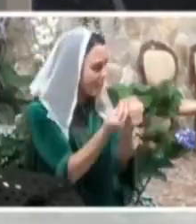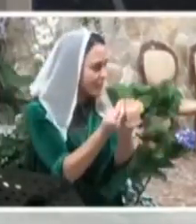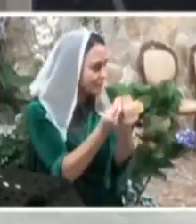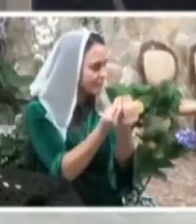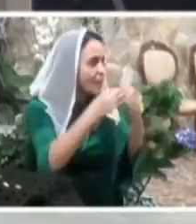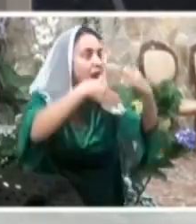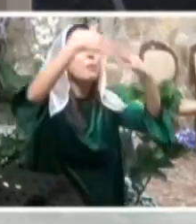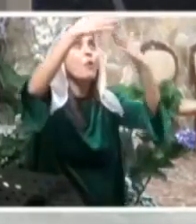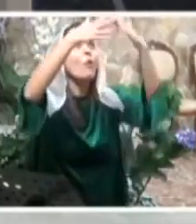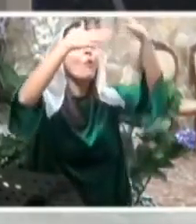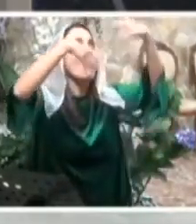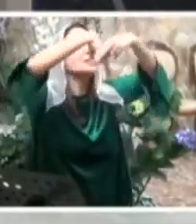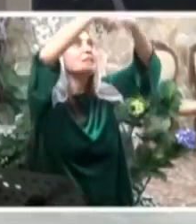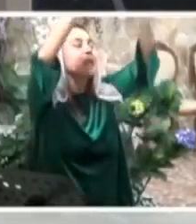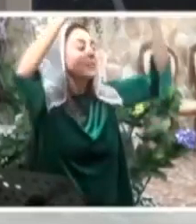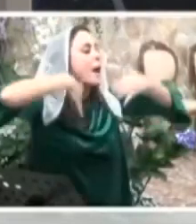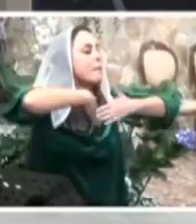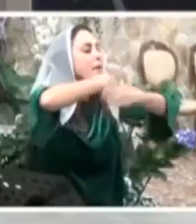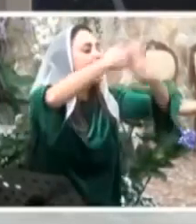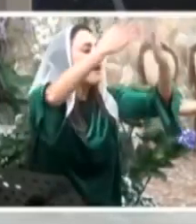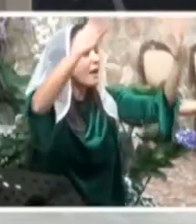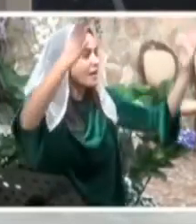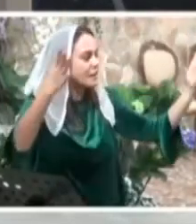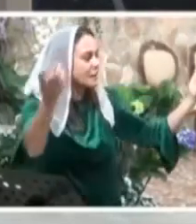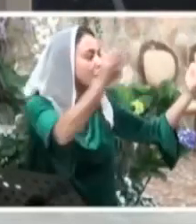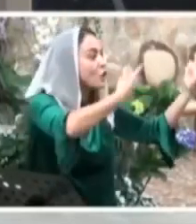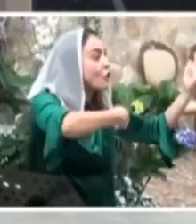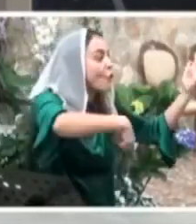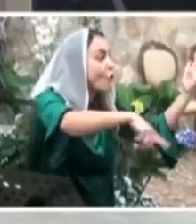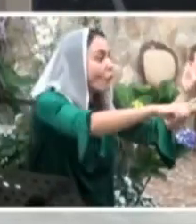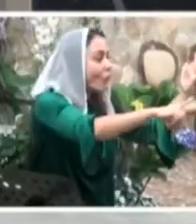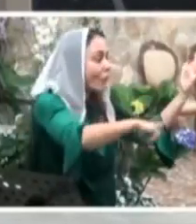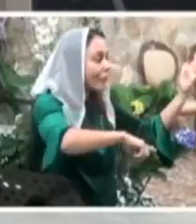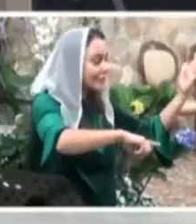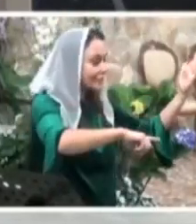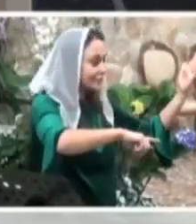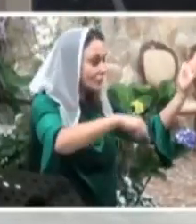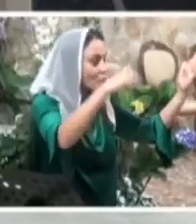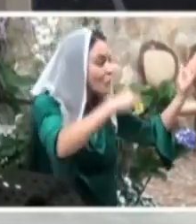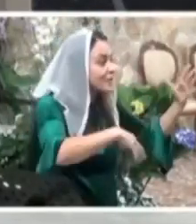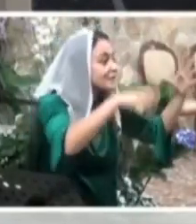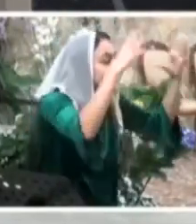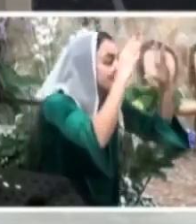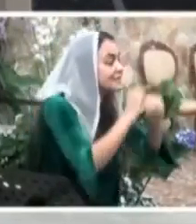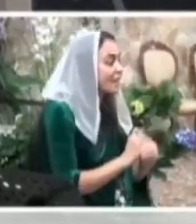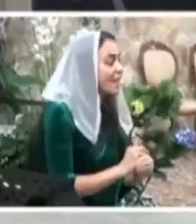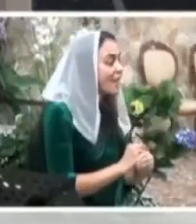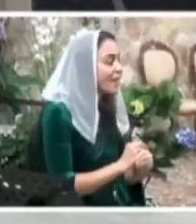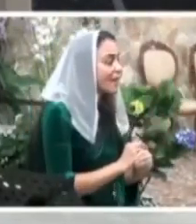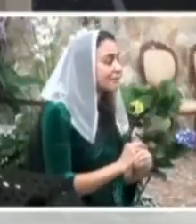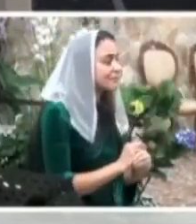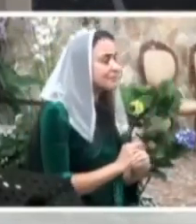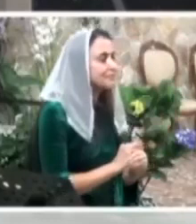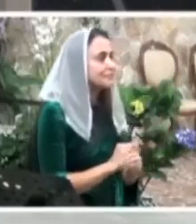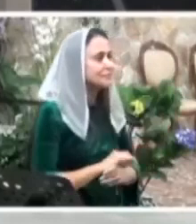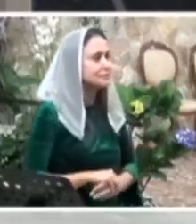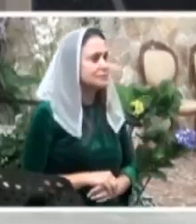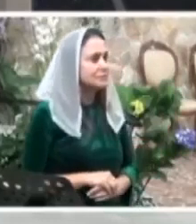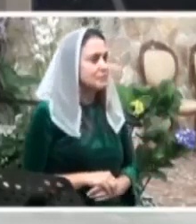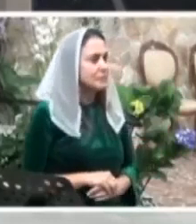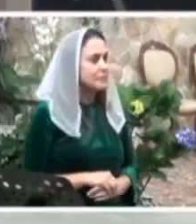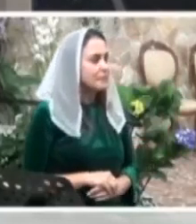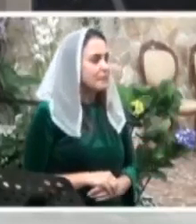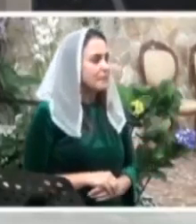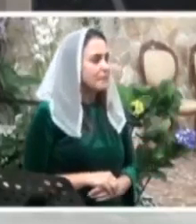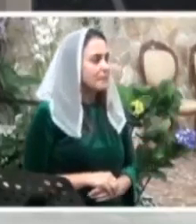quella porta aperta. Che nessuno stasera si trovi